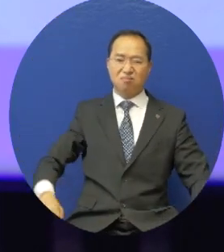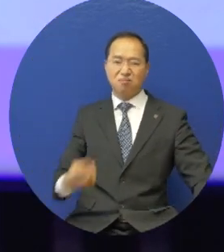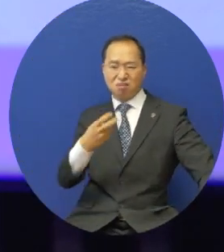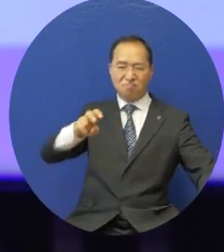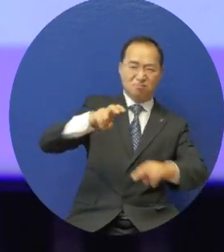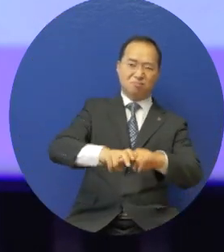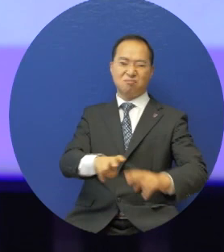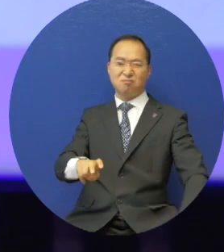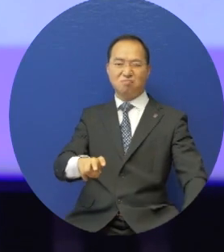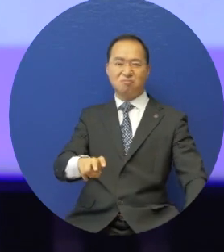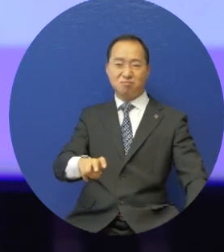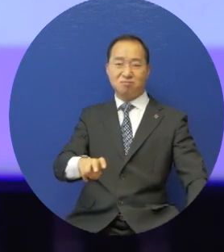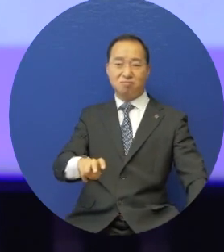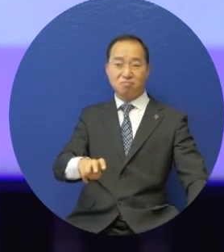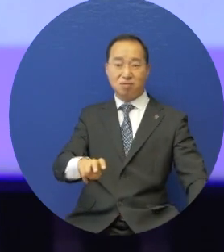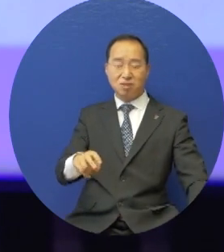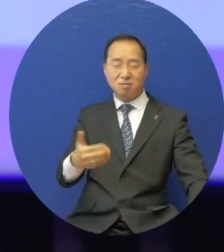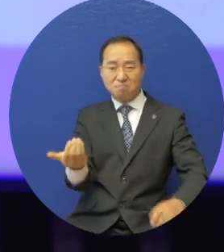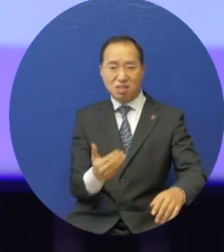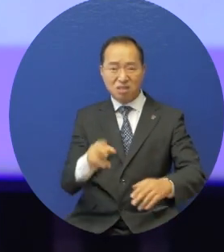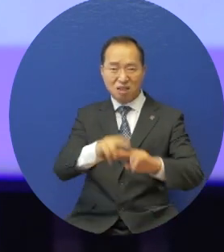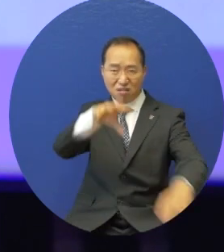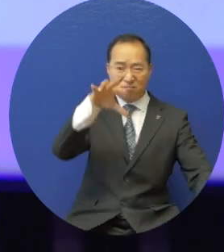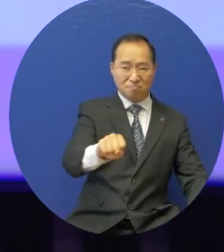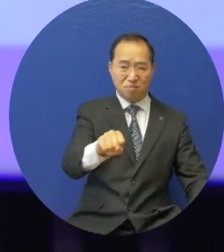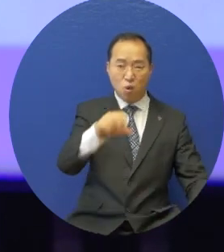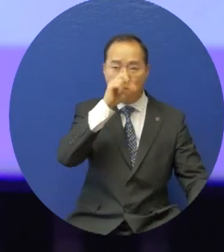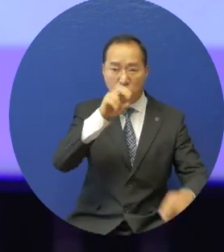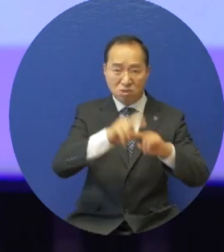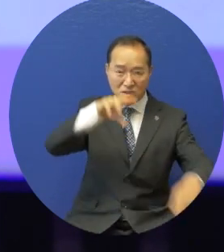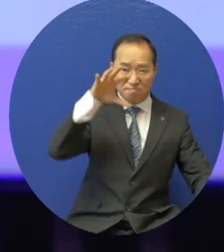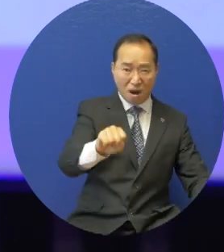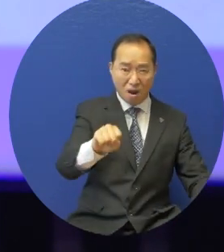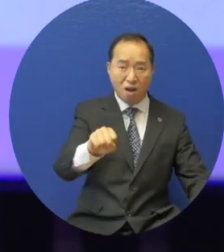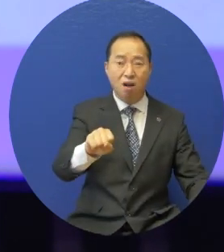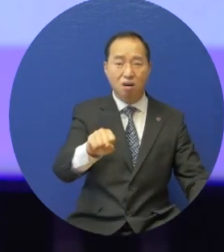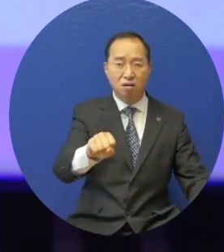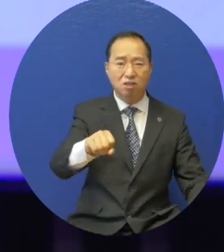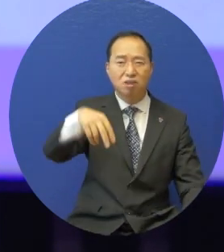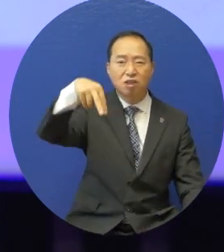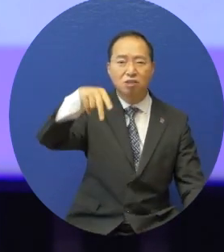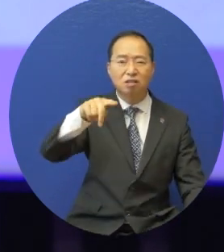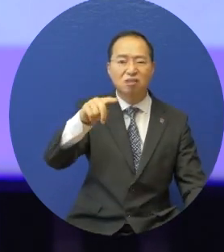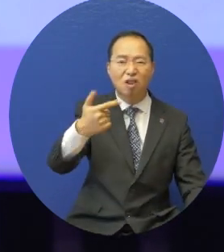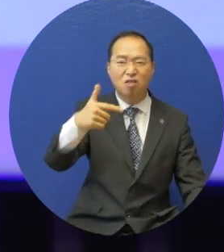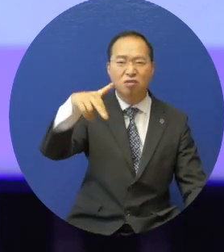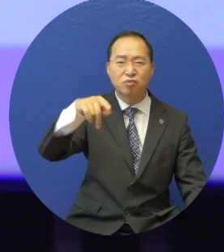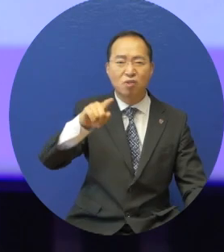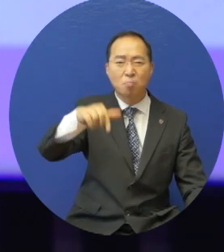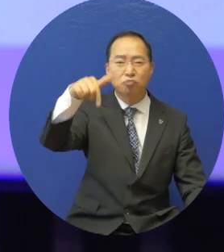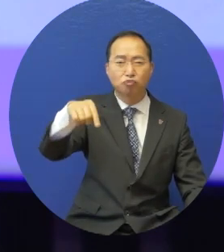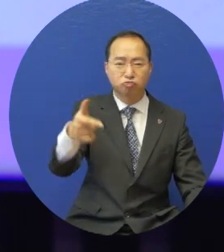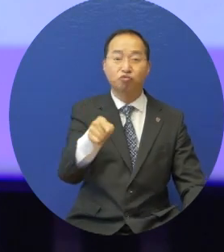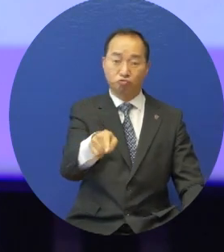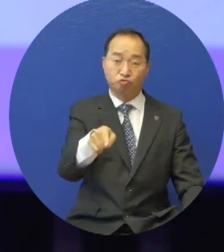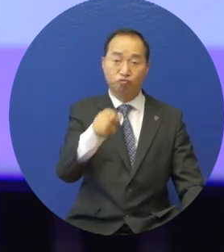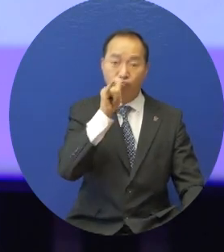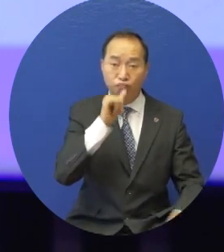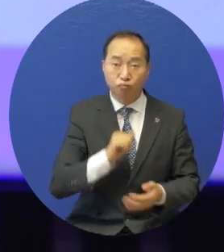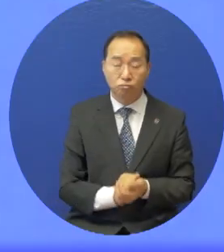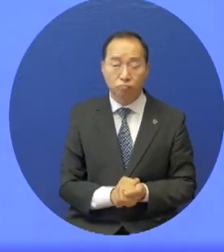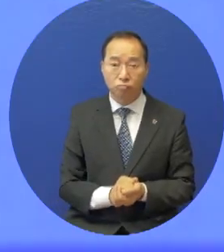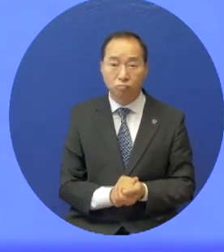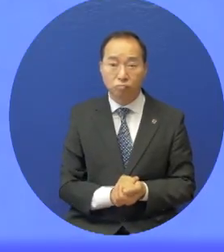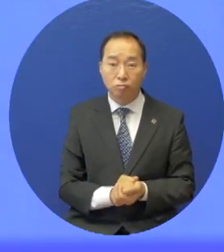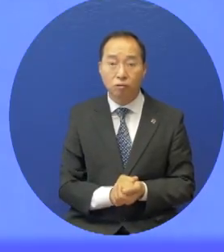내가 의뢰받은 사람이 시험 볼 곳이야. 막 이런 식으로 해서 선접군을 보내가지고 좋은 자리를 잡기 위해서 이제 선접군을 다시 투입을 하는